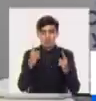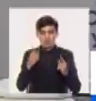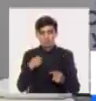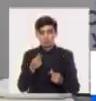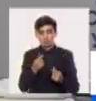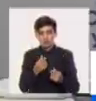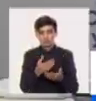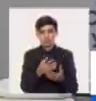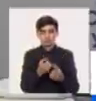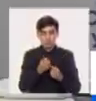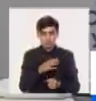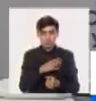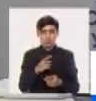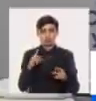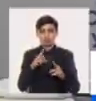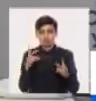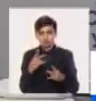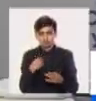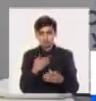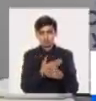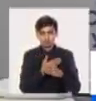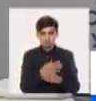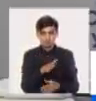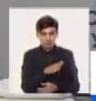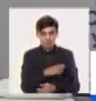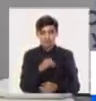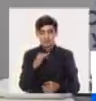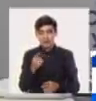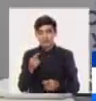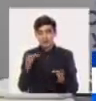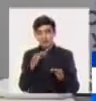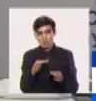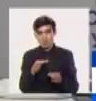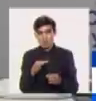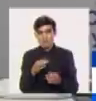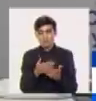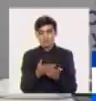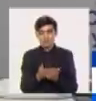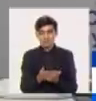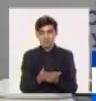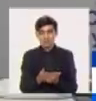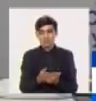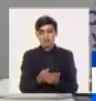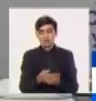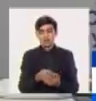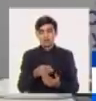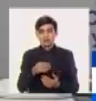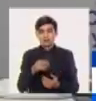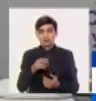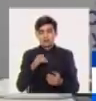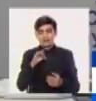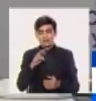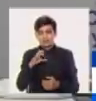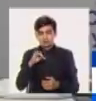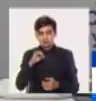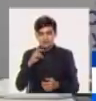Көп қажетті заттарды сол көмек арқылы алдық. Ақша шамалап айтсақ, ТШО, НСВС әрқайсысы